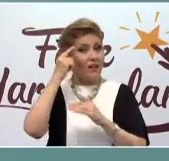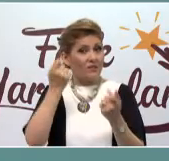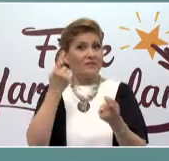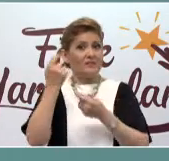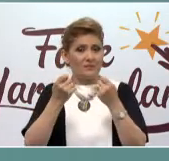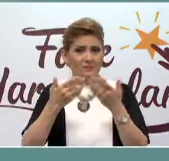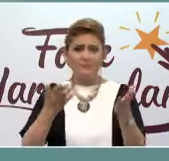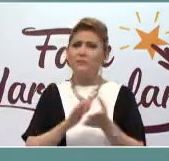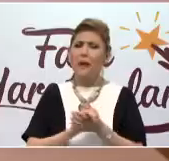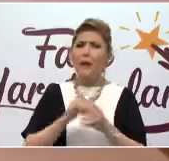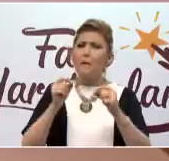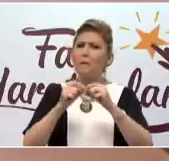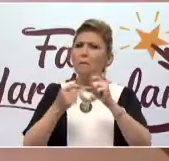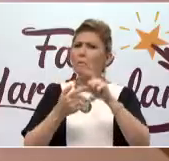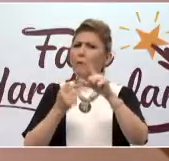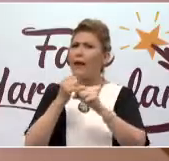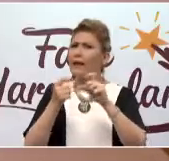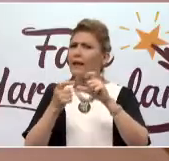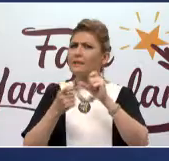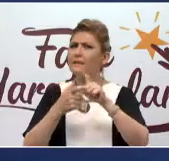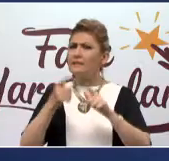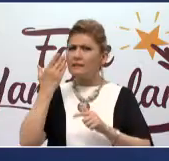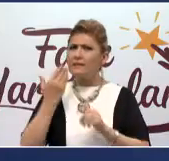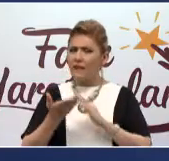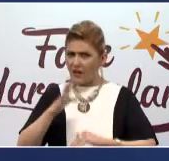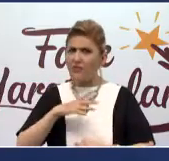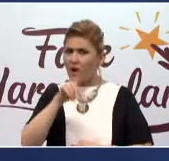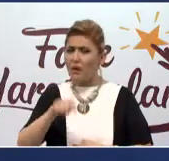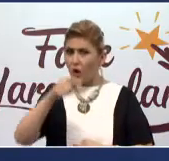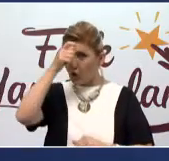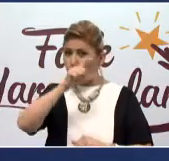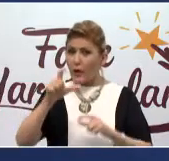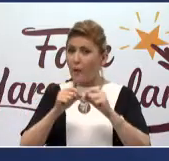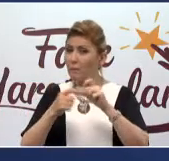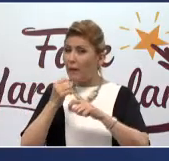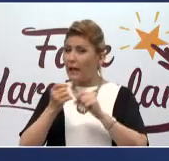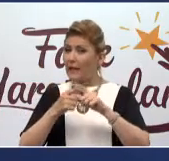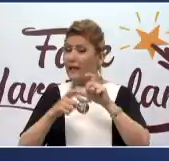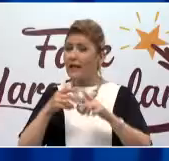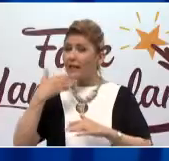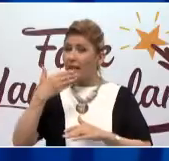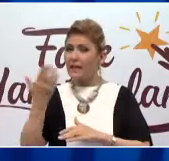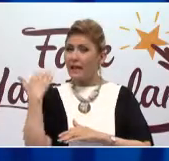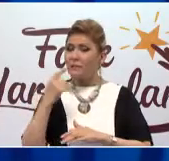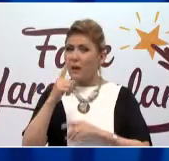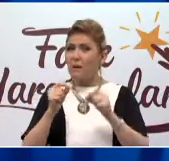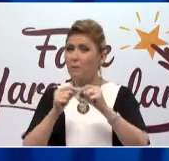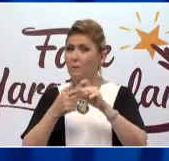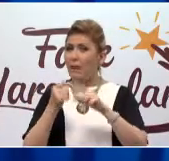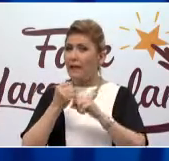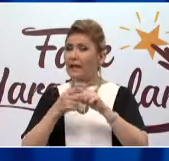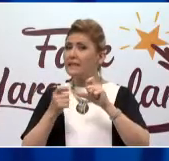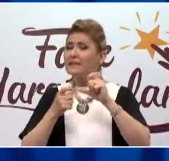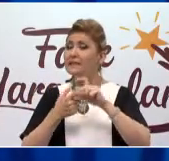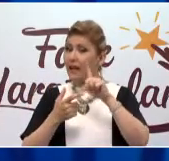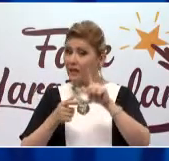Evet. Belgesellere ilgi var mı? Çünkü şu yüzden hani Türkiye'de belgesel deyince geçen yıllarda bir belgesel kanalı Türkiye'de yayın